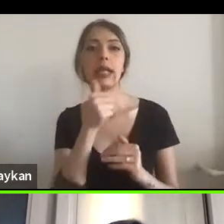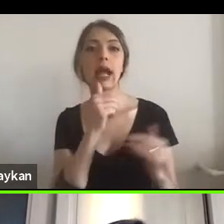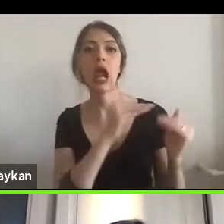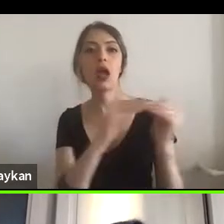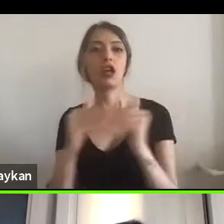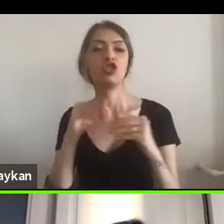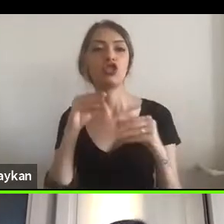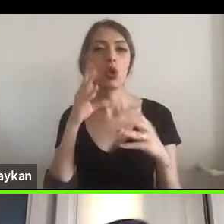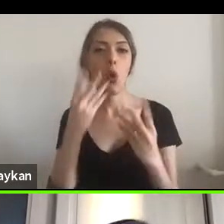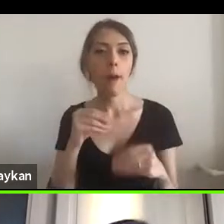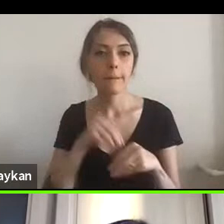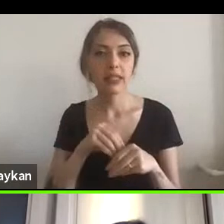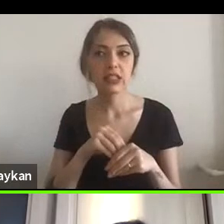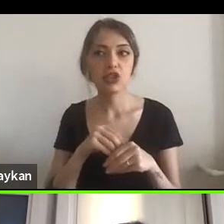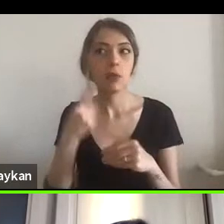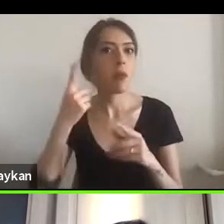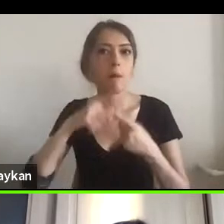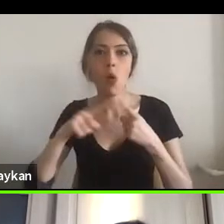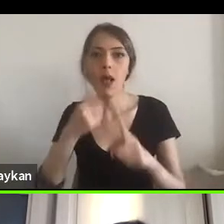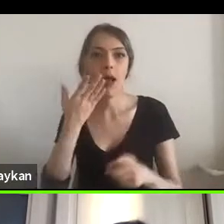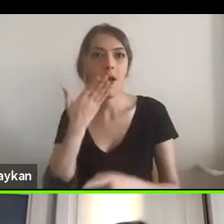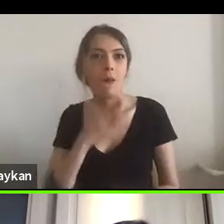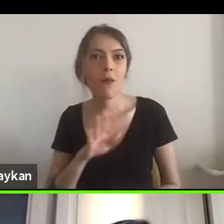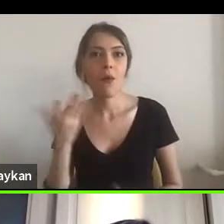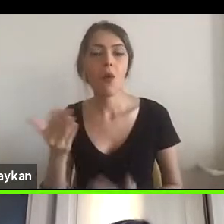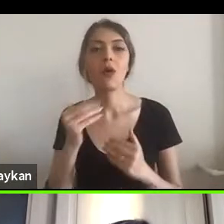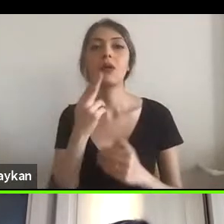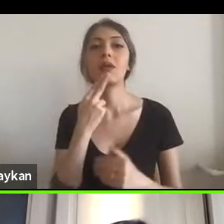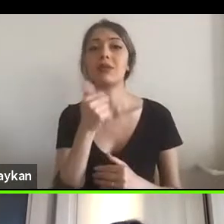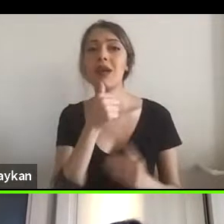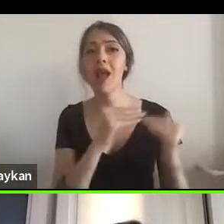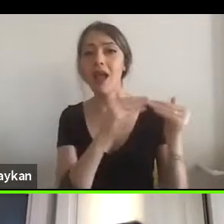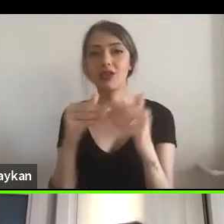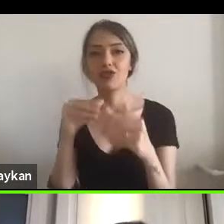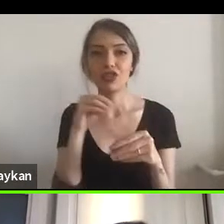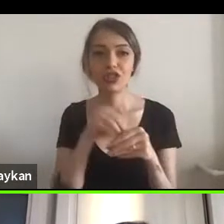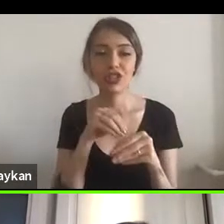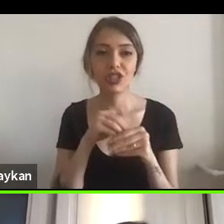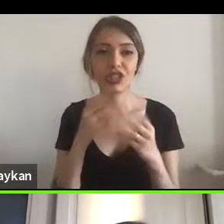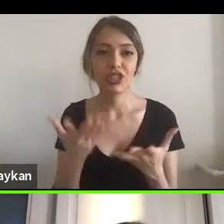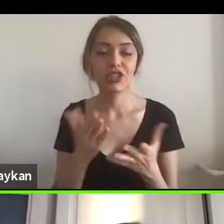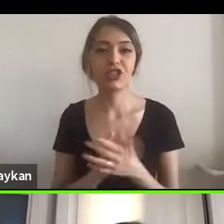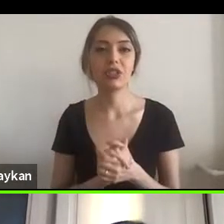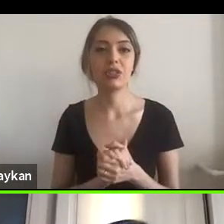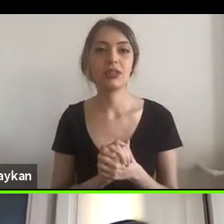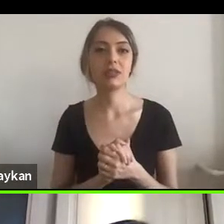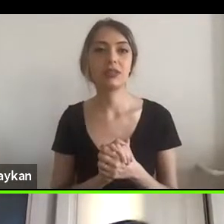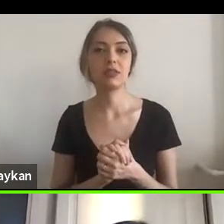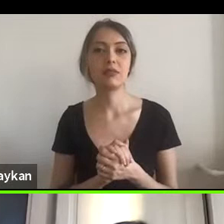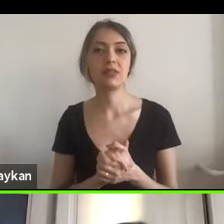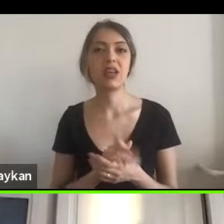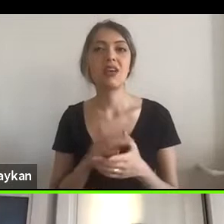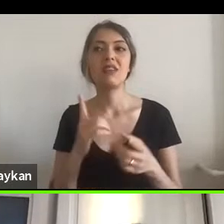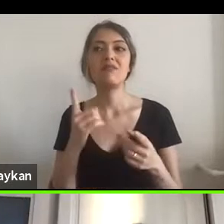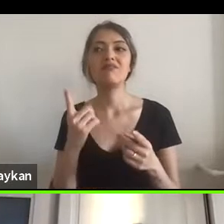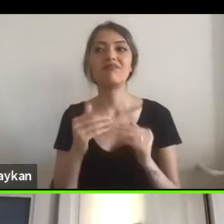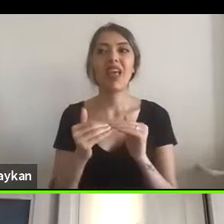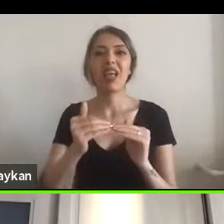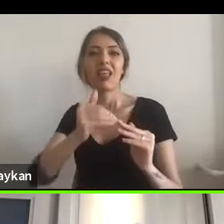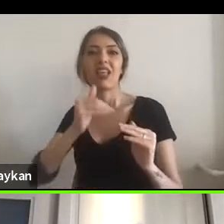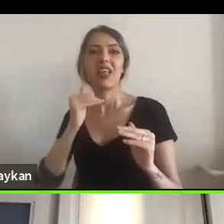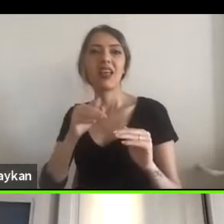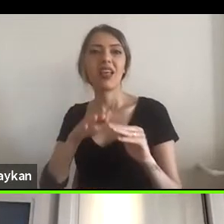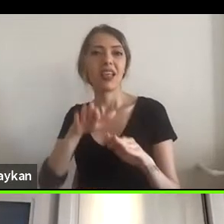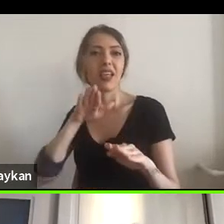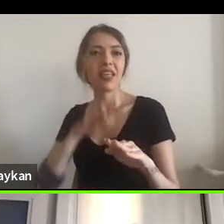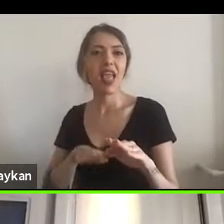açık bir politikasının olmaması, toplumsal cinsiyet eşitliğinin sağlanmasında atılan geri adımlara